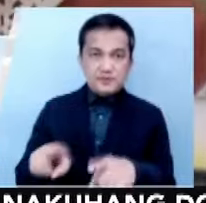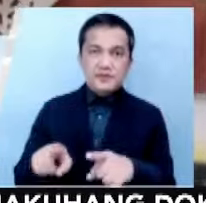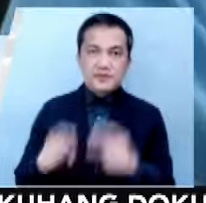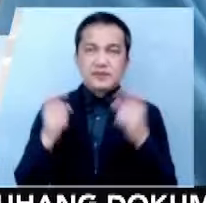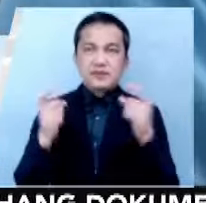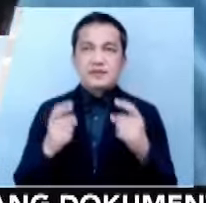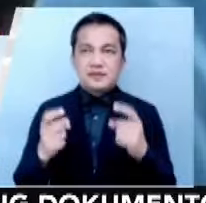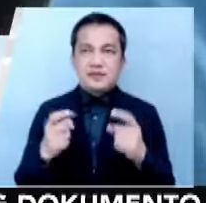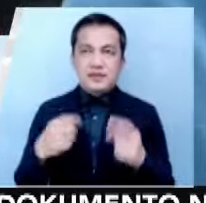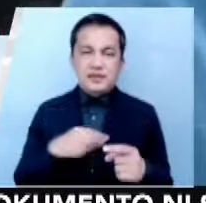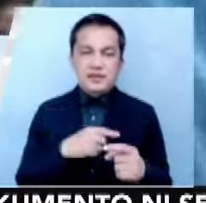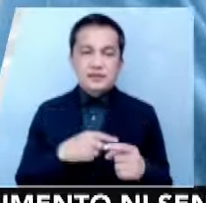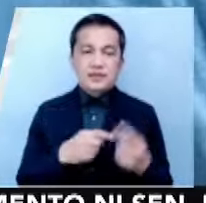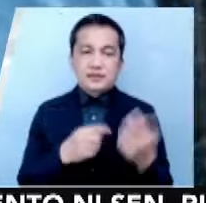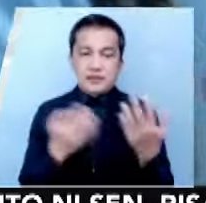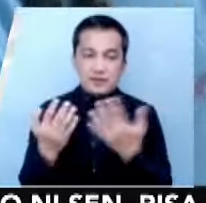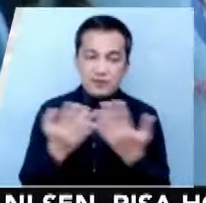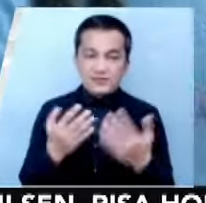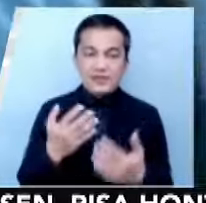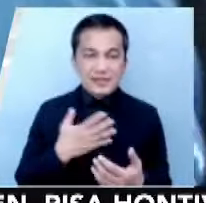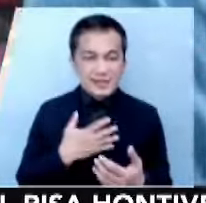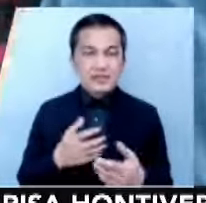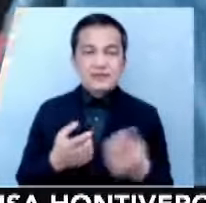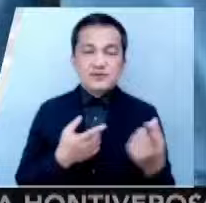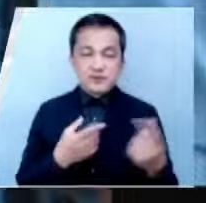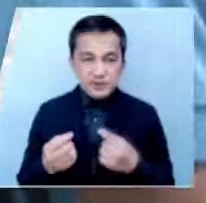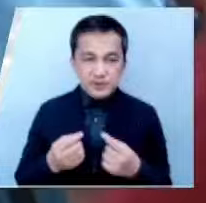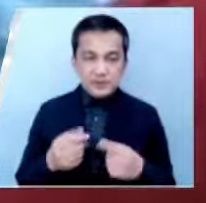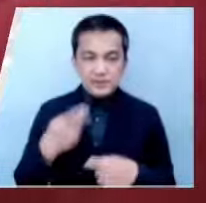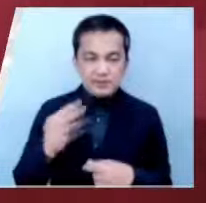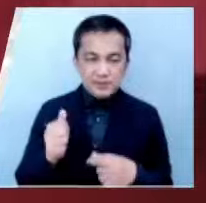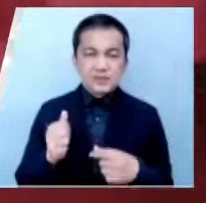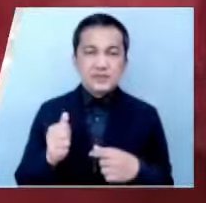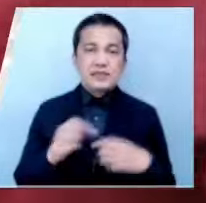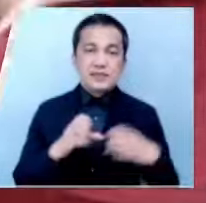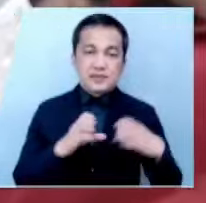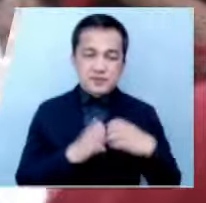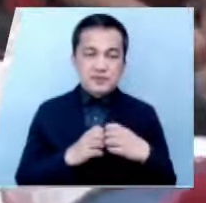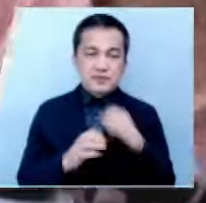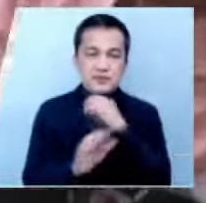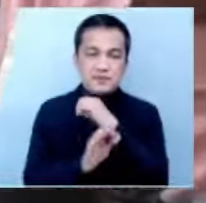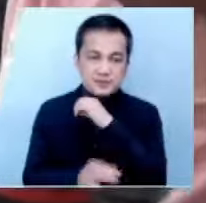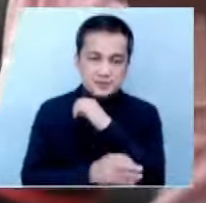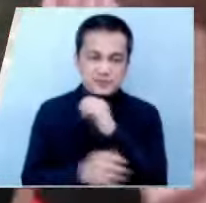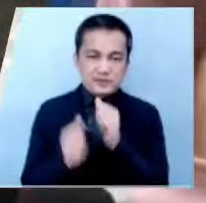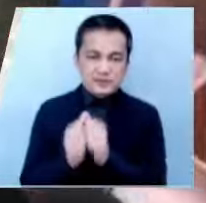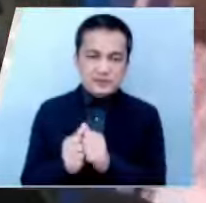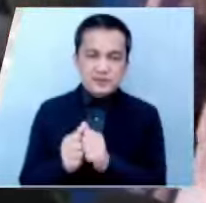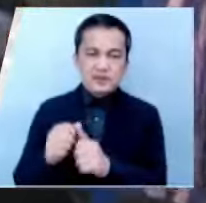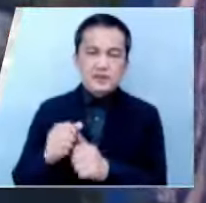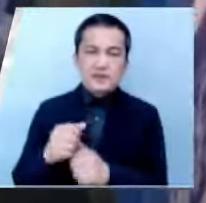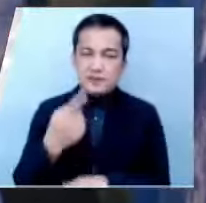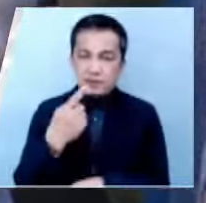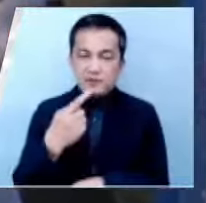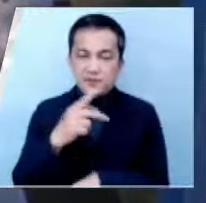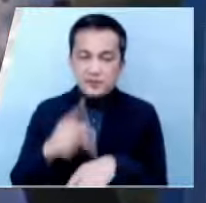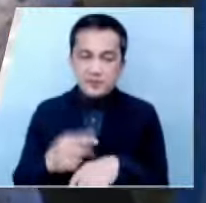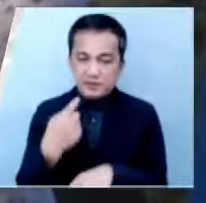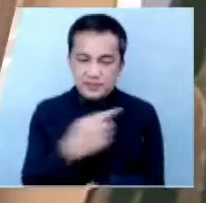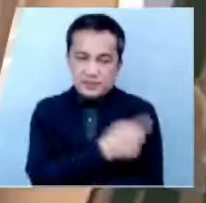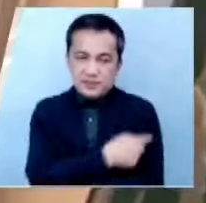kaarawan, magsasagawa ang GMA Kapuso Foundation katuwang ang Philippine Red Cross ng Sagip Dugtong Buhay